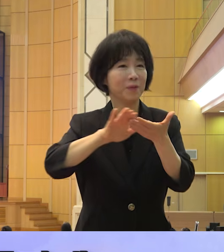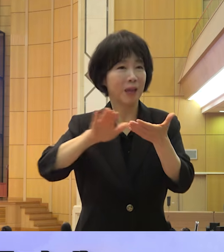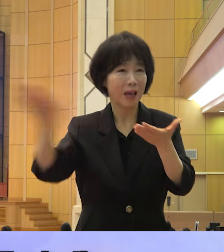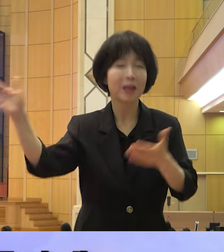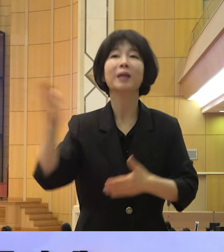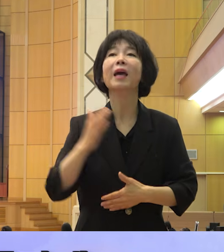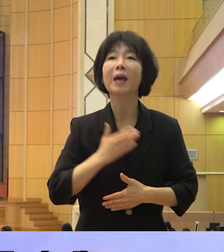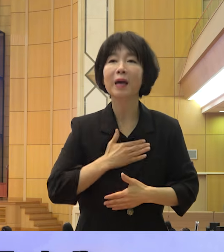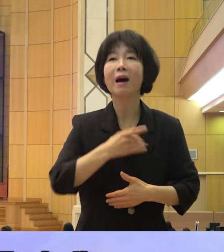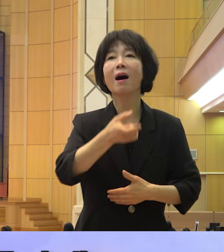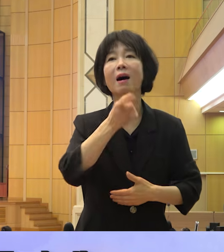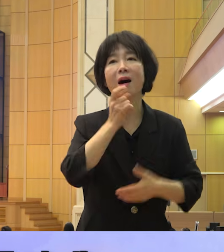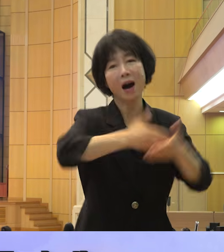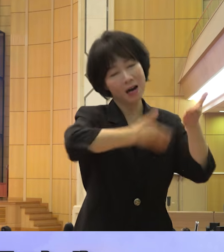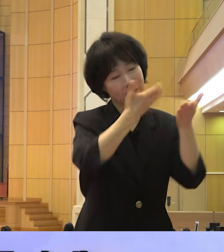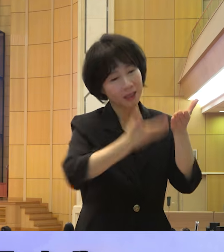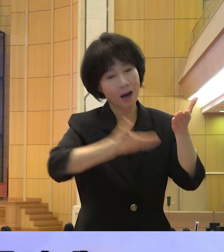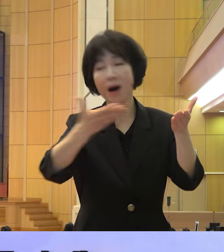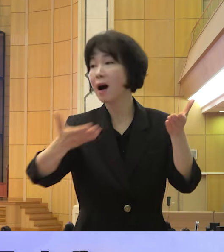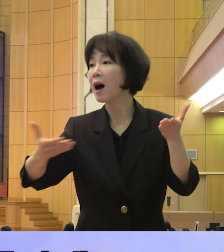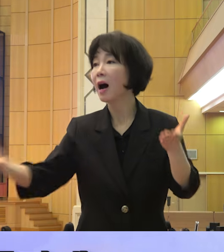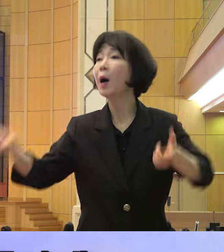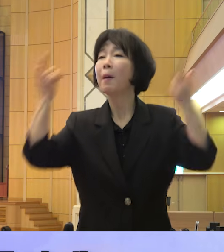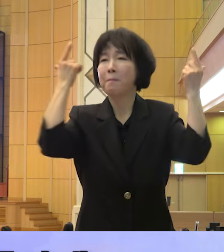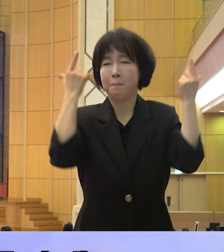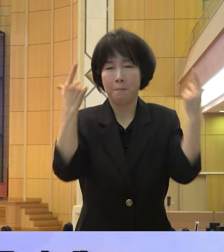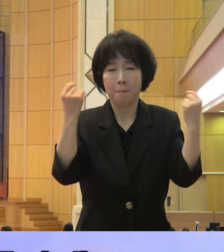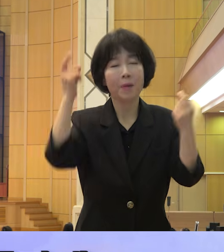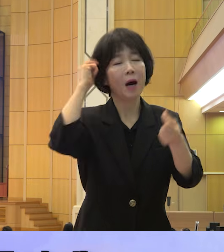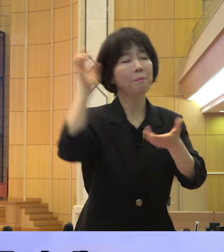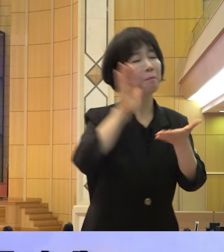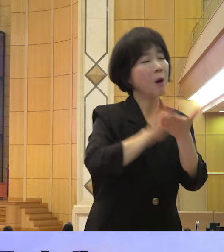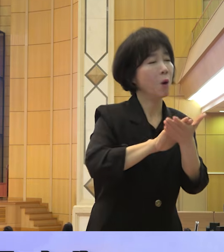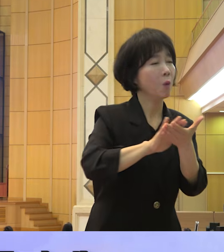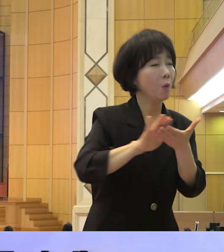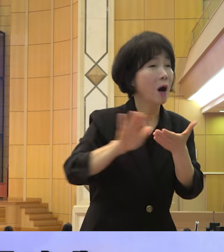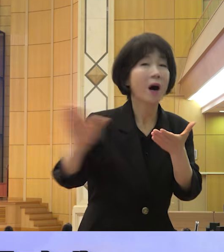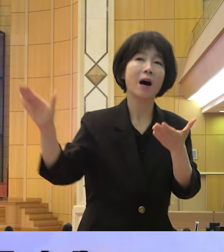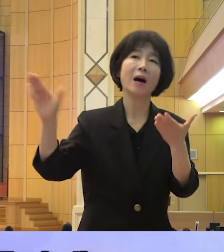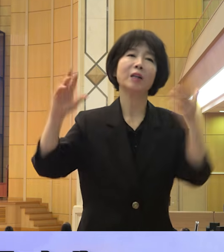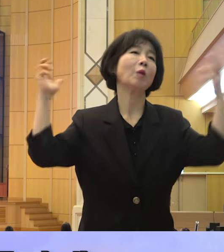평화, 내게 강 같은 평화가